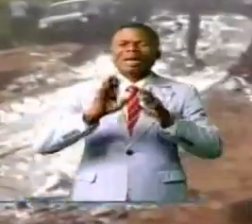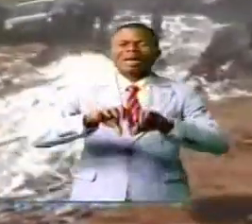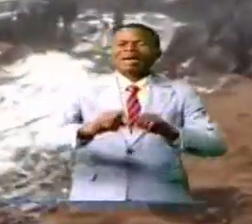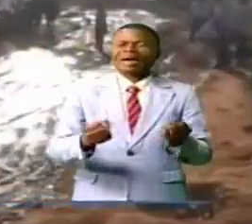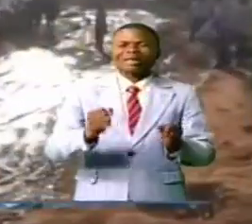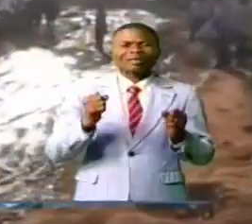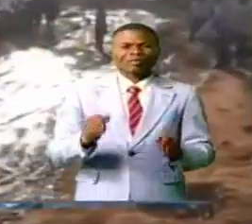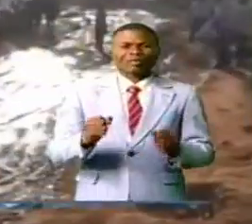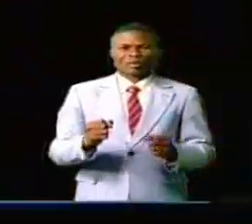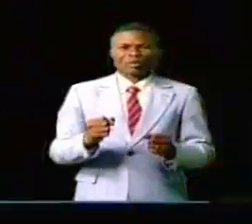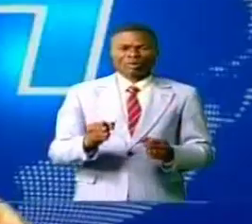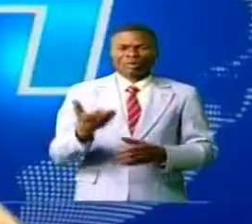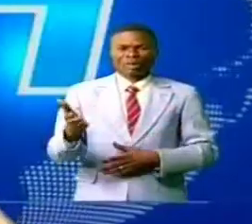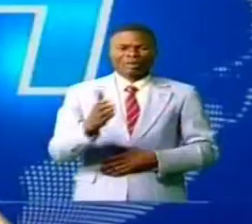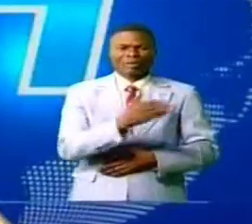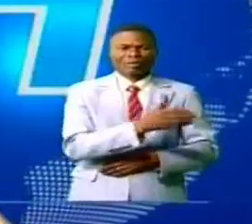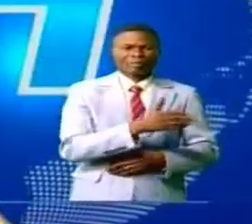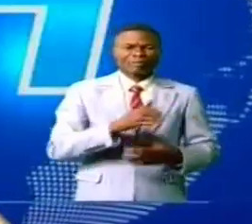très avancé.